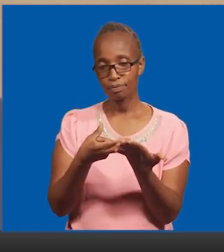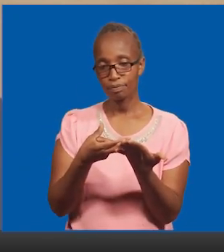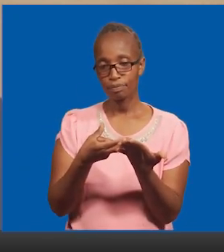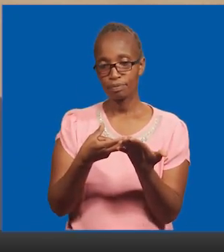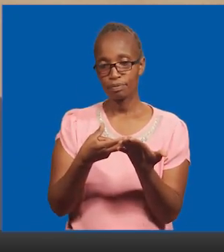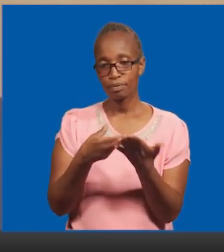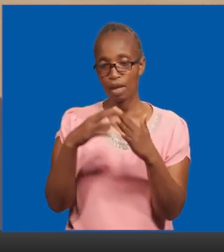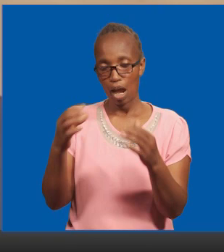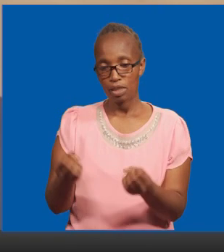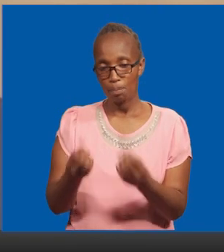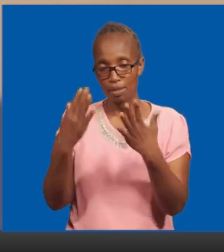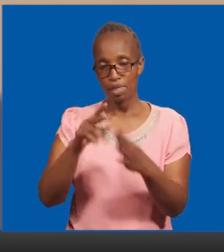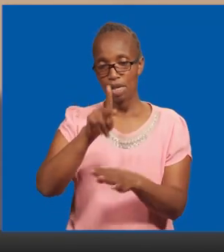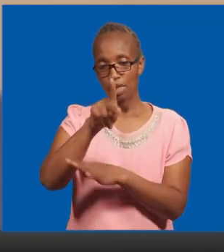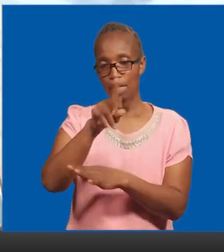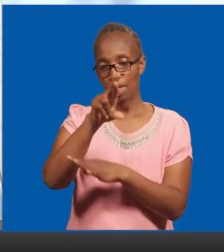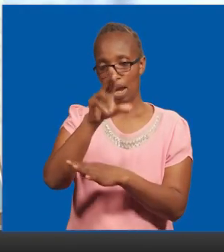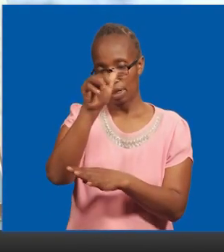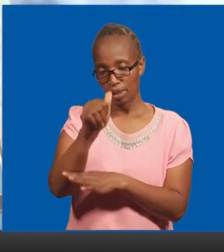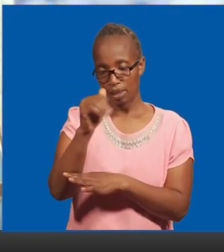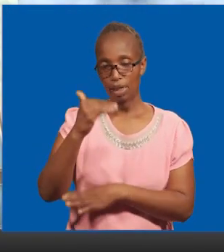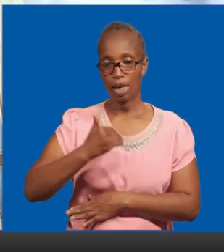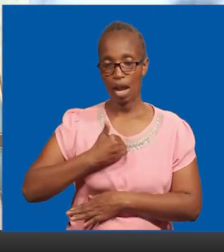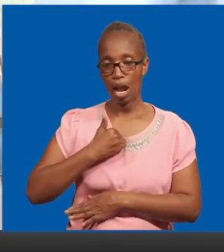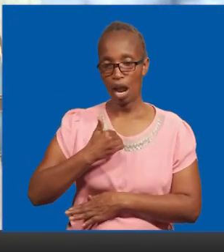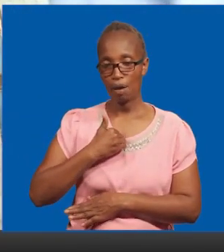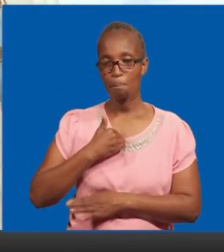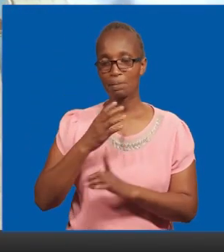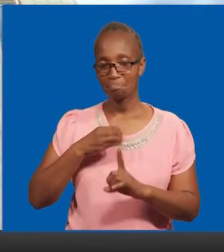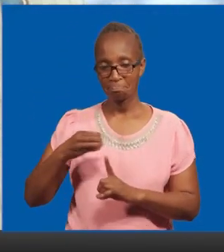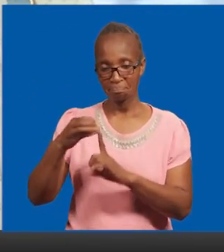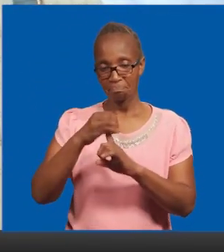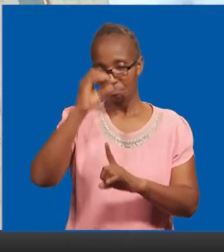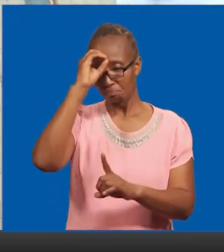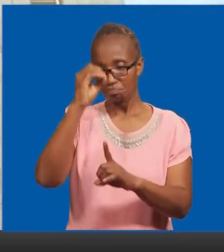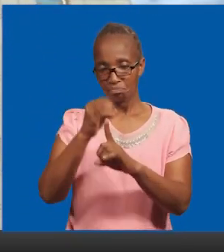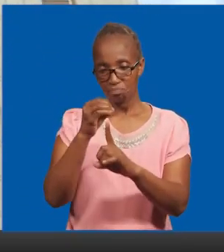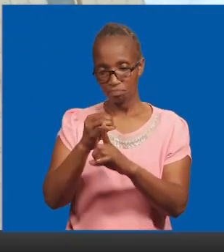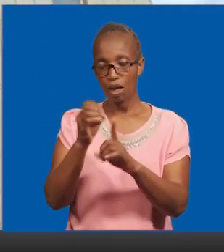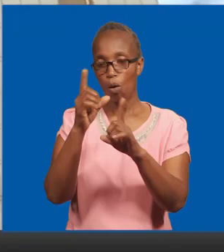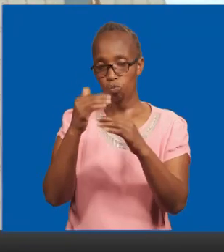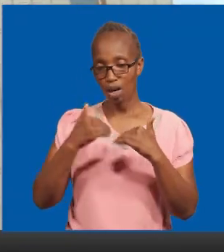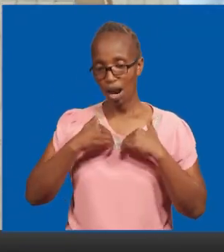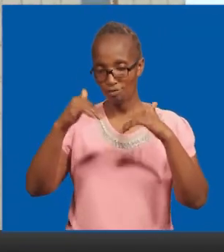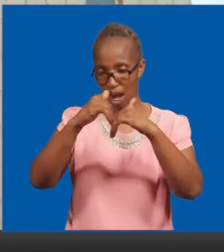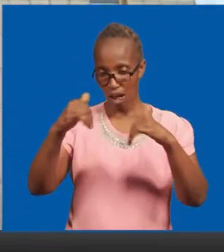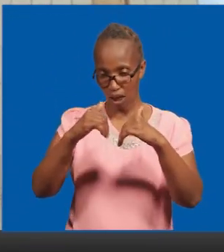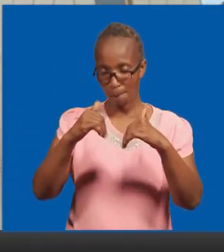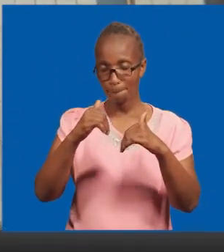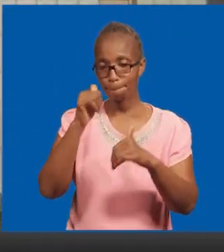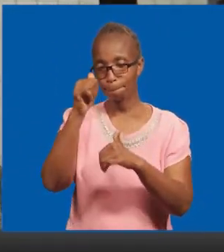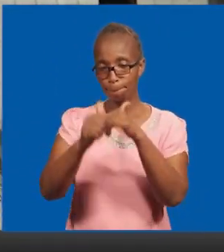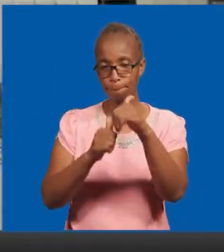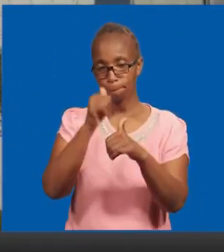the bottom-up economic transformation agenda. Japo mamlaka ya KRA imekuwa ikiafikia malengo yake,